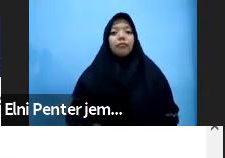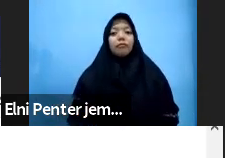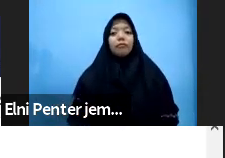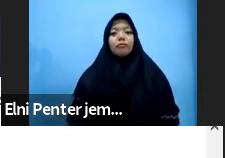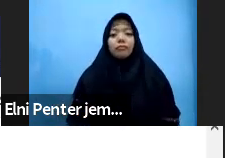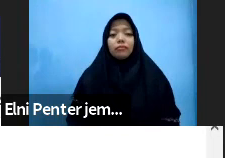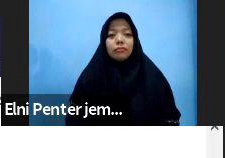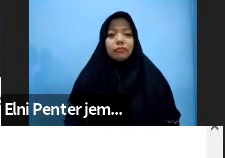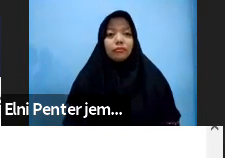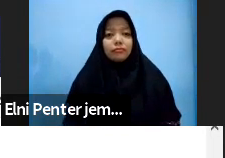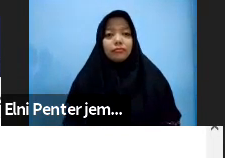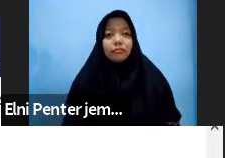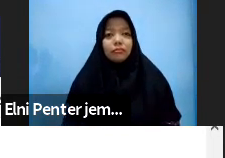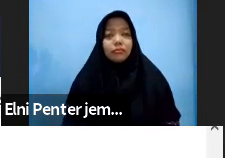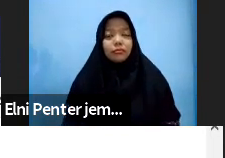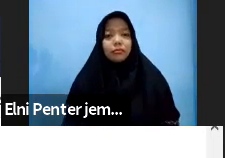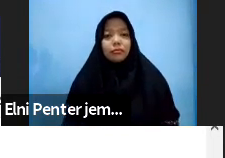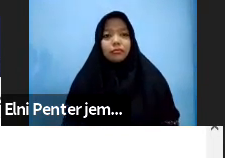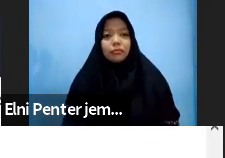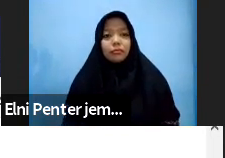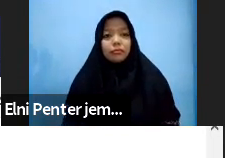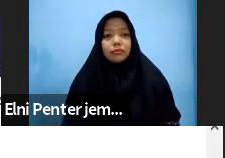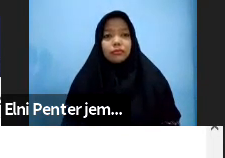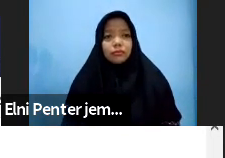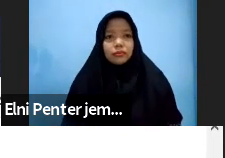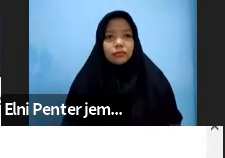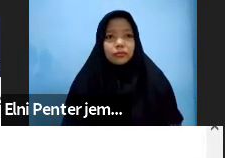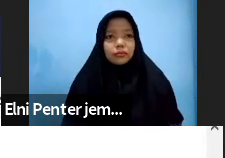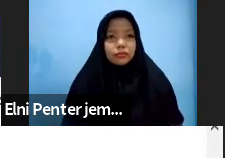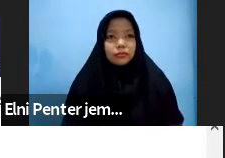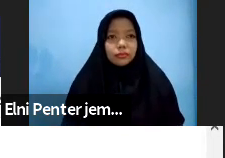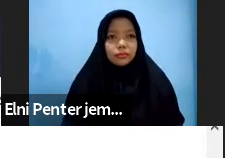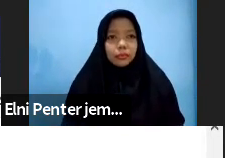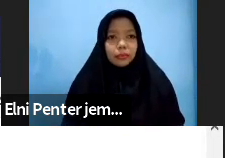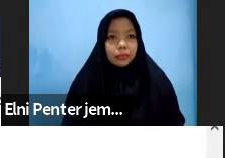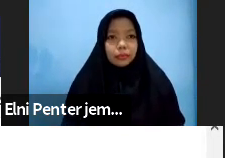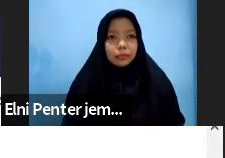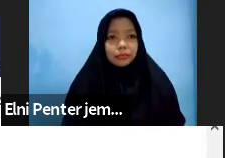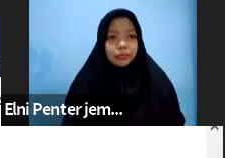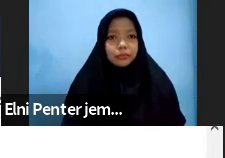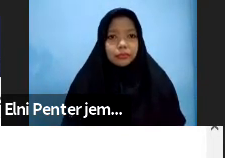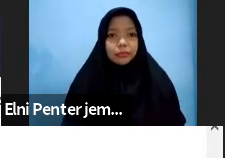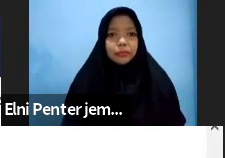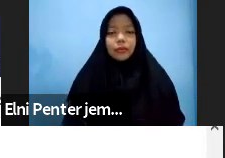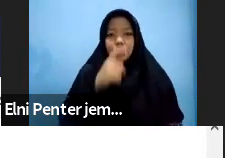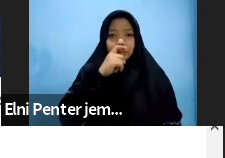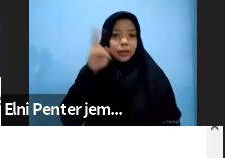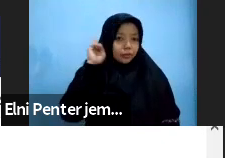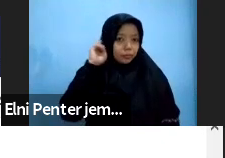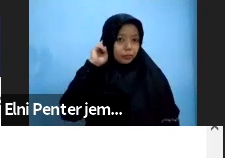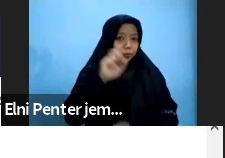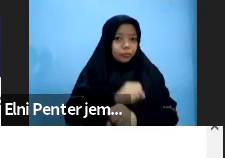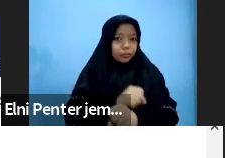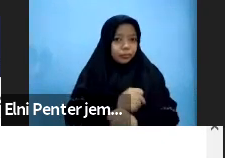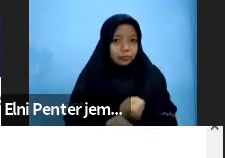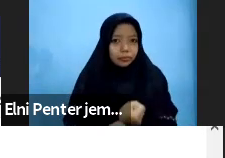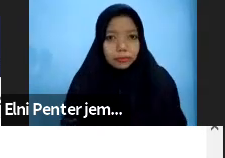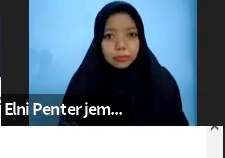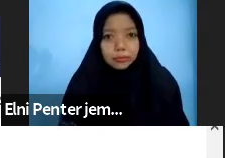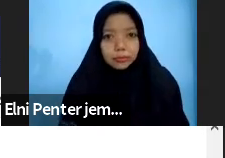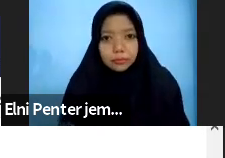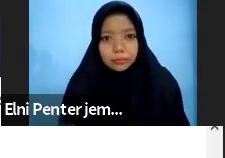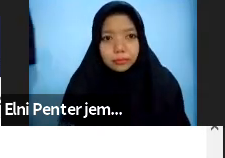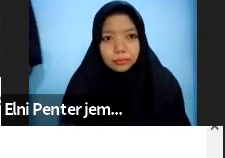sinopsisnya Bapak Ibu ketika mau download Bapak Ibu bisa baca ini ada sinopsisnya ini mata pelajaran apa topiknya apa